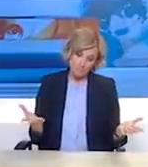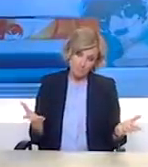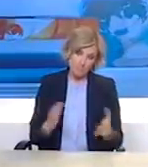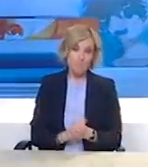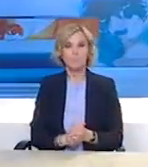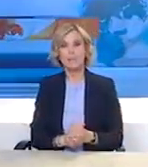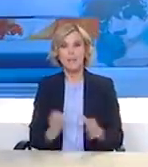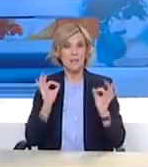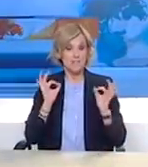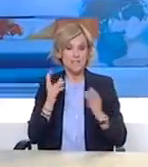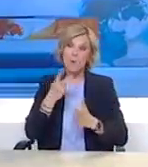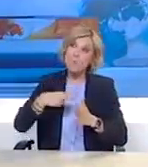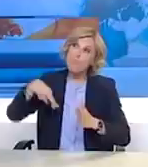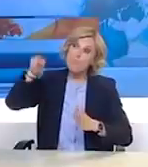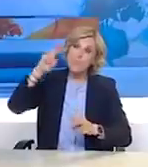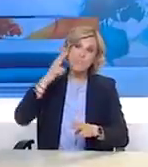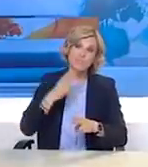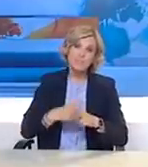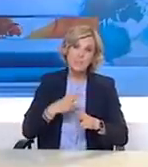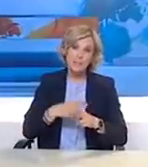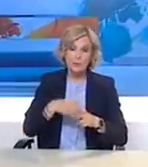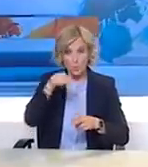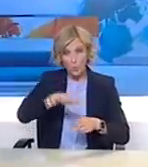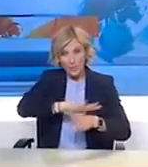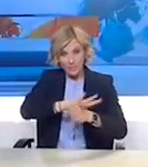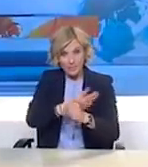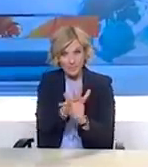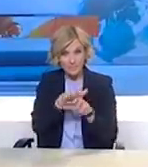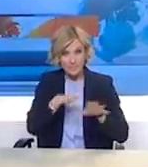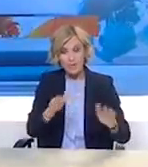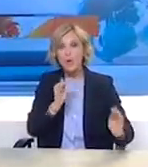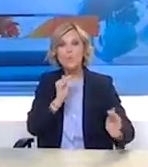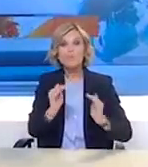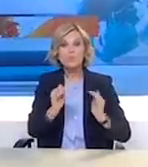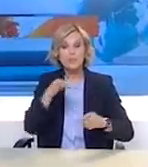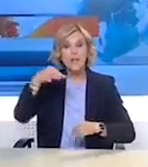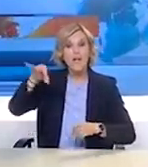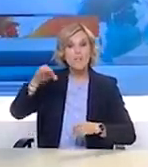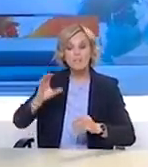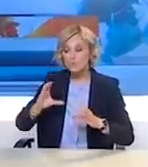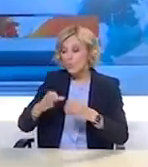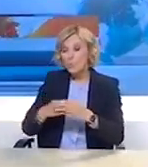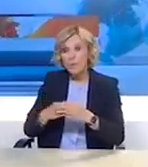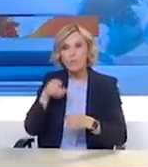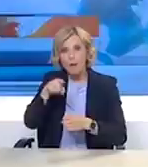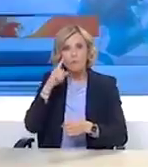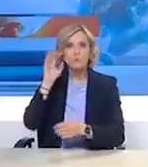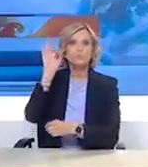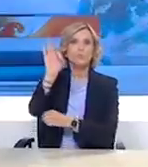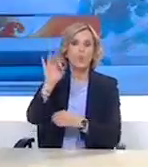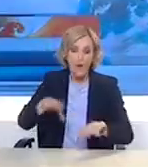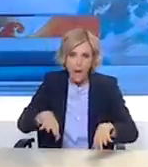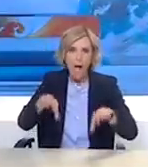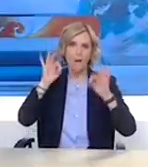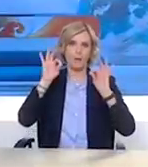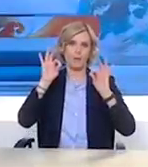που παραμένει το πιο σημαντικό από όλα σε αυτή την πορεία μέσα στην επιδημία είναι να προστατεύονται οι ευπαθείς ομάδες, που ήταν και το αρχικό μας